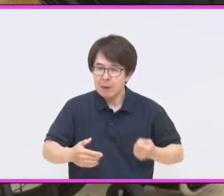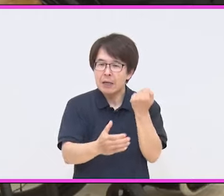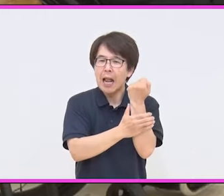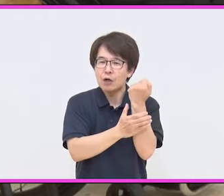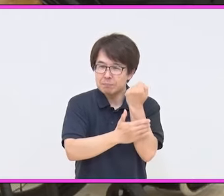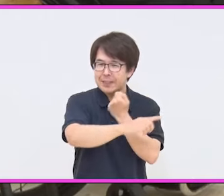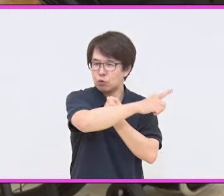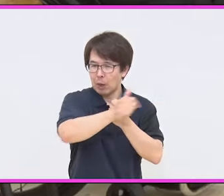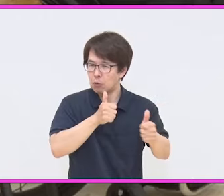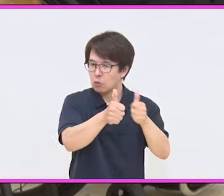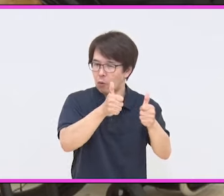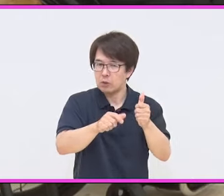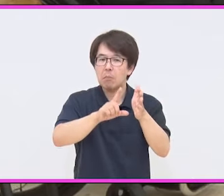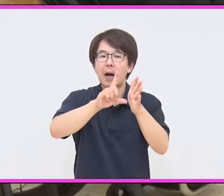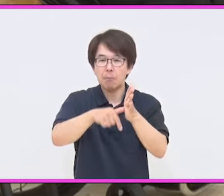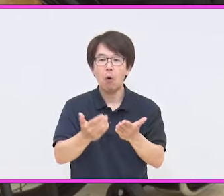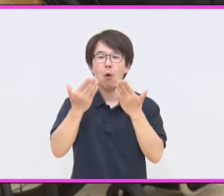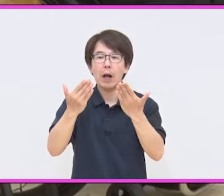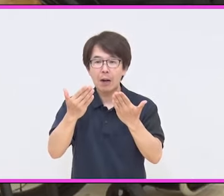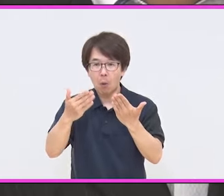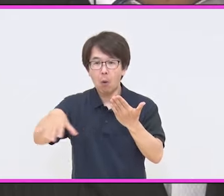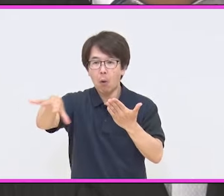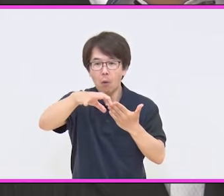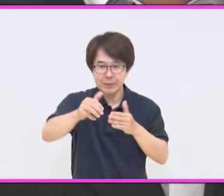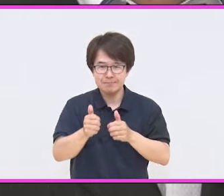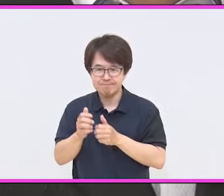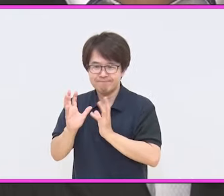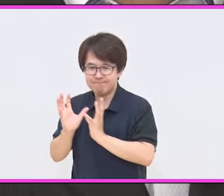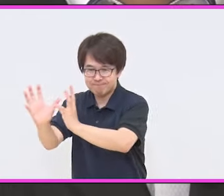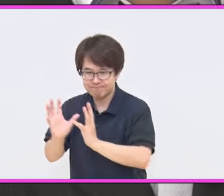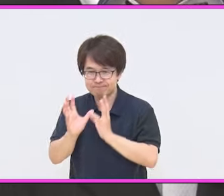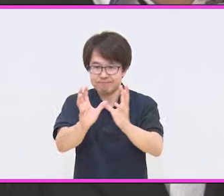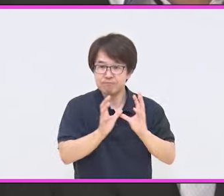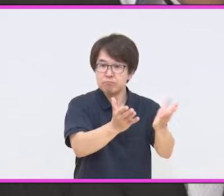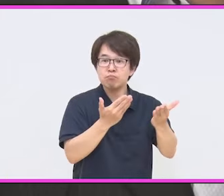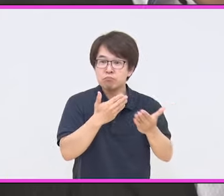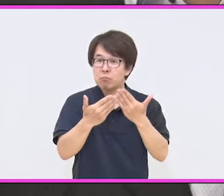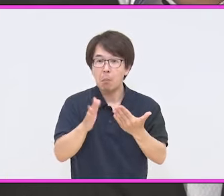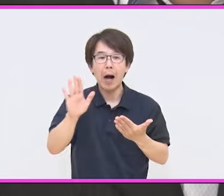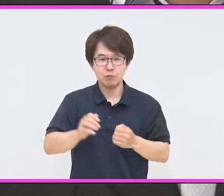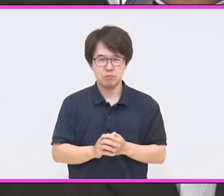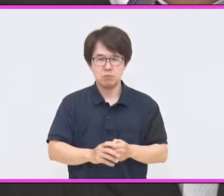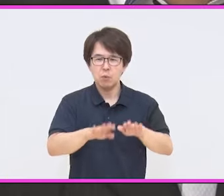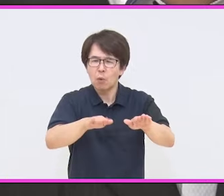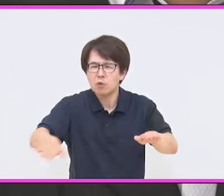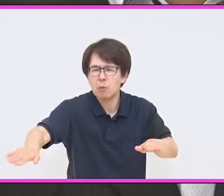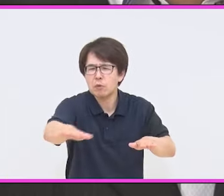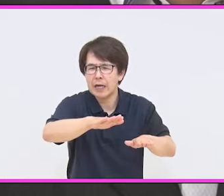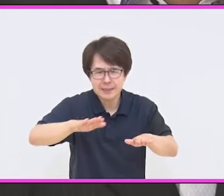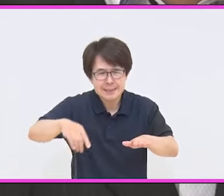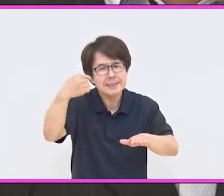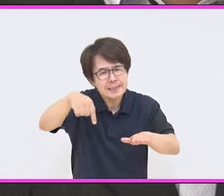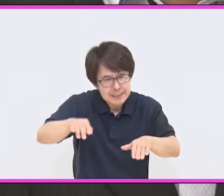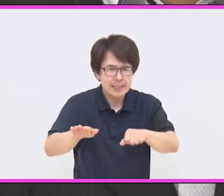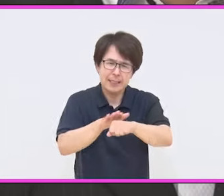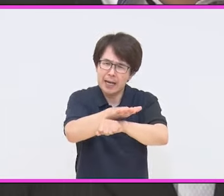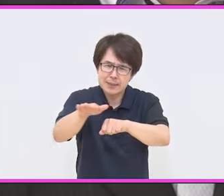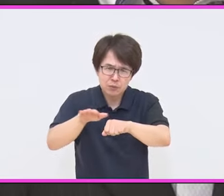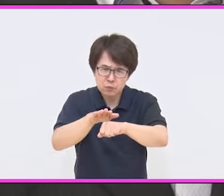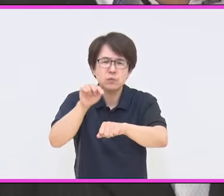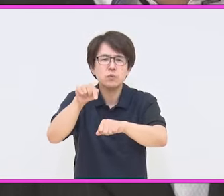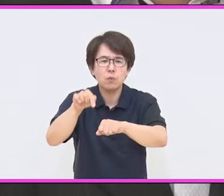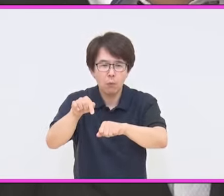く学校訪問とかは行かせていただくんですけど、結構、うん、やっぱ子どもたちが大事だなっていうのはあの 単